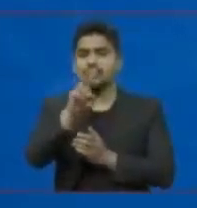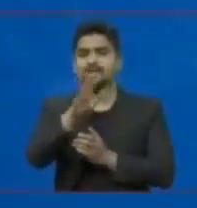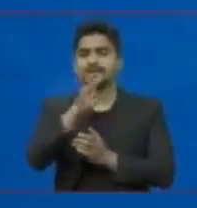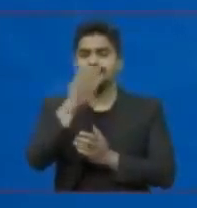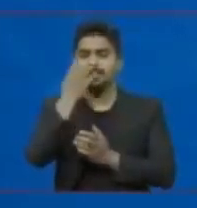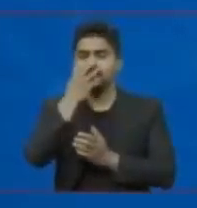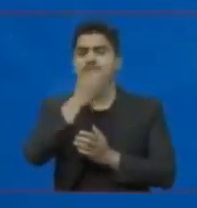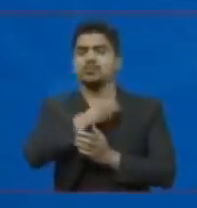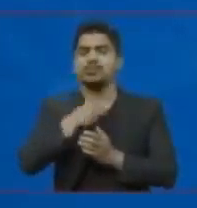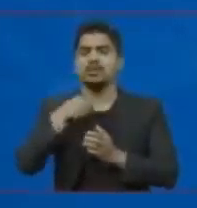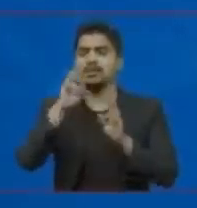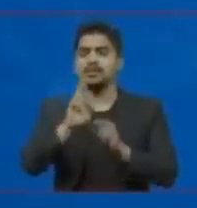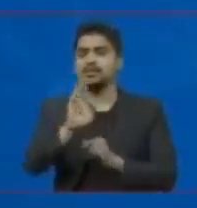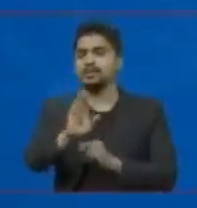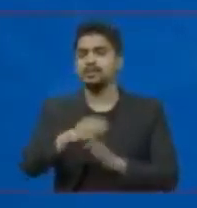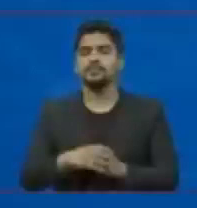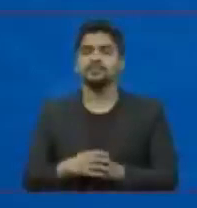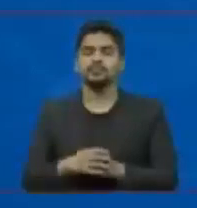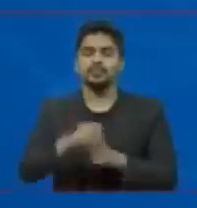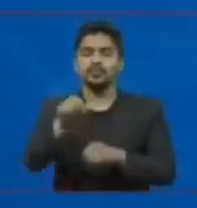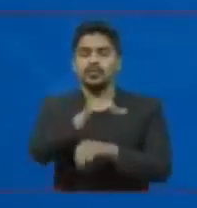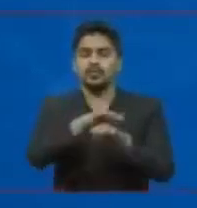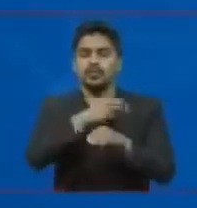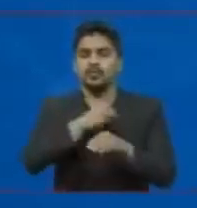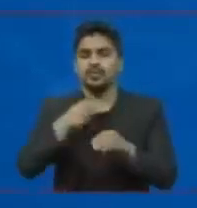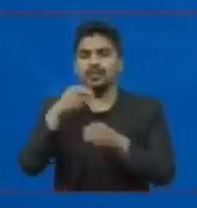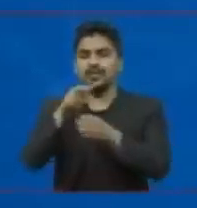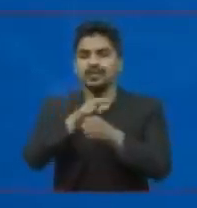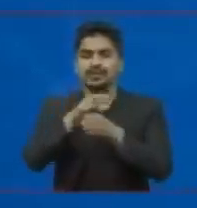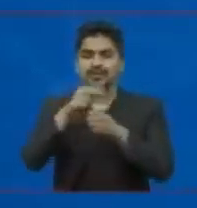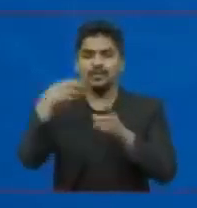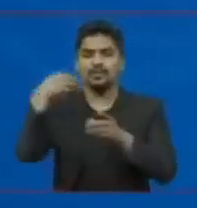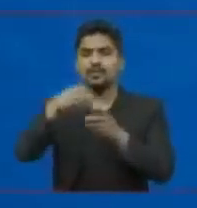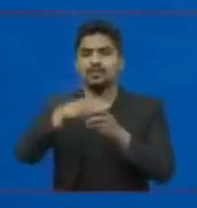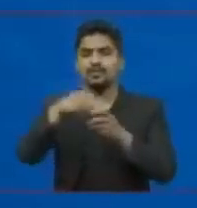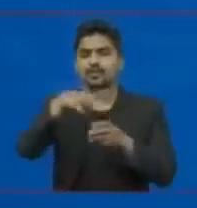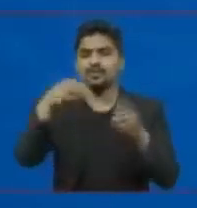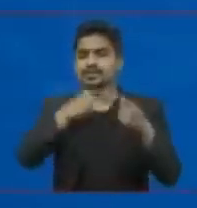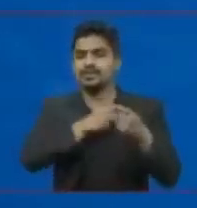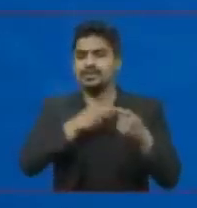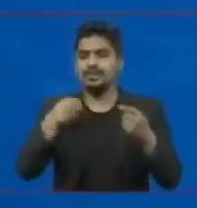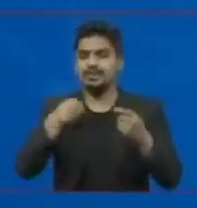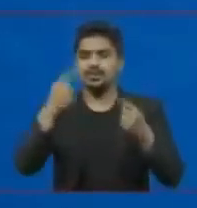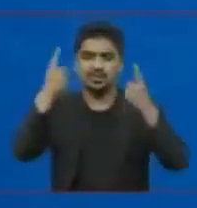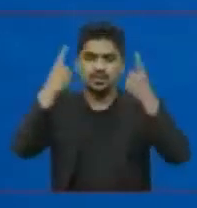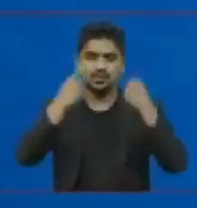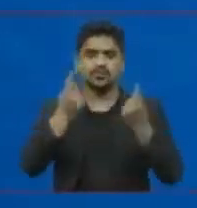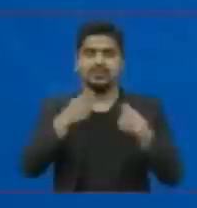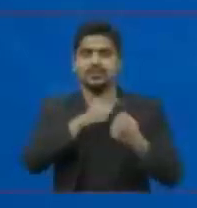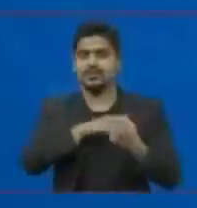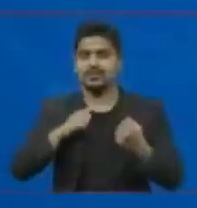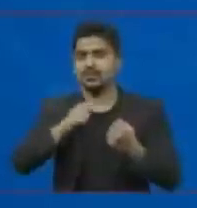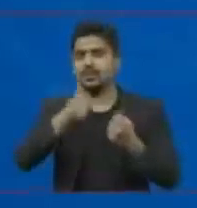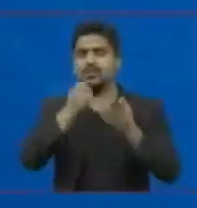छ। गण्डकीमा काँग्रेसका 15, माओवादीका 12, जनमोर्चाका 3 र जसपाका 2 जना सांसद रहेका छन्। 4 दल